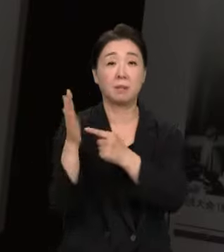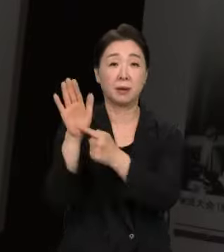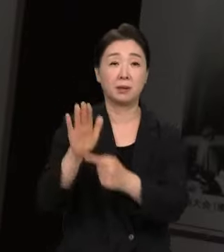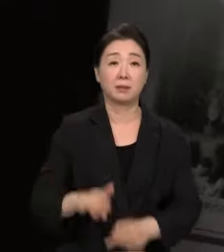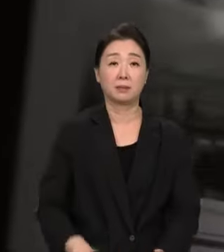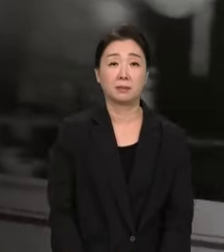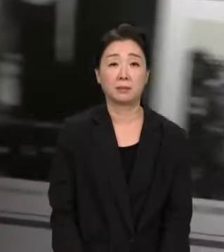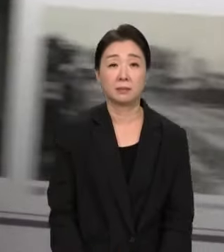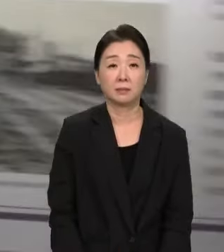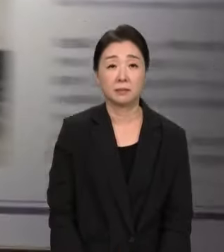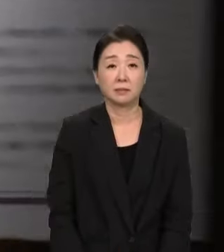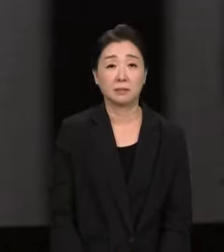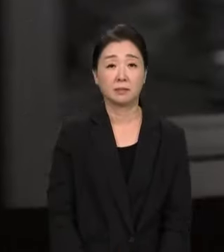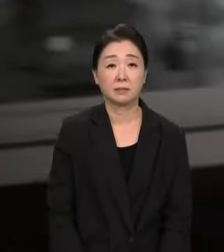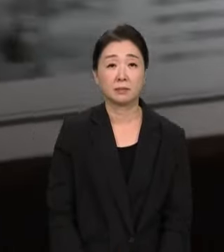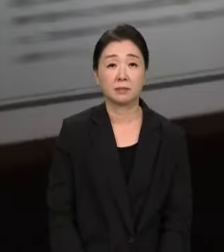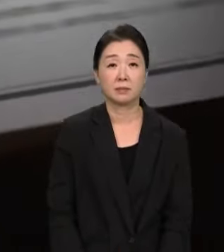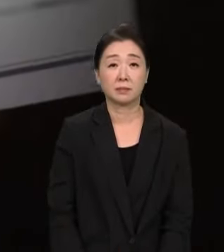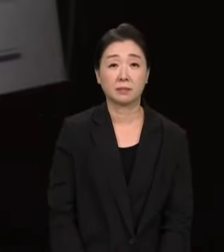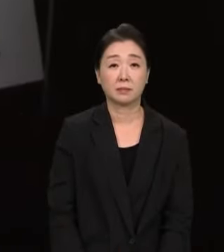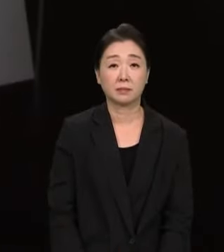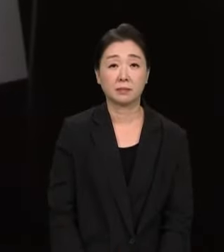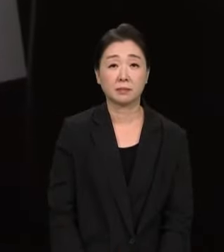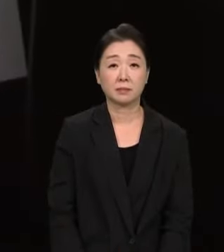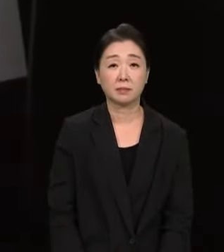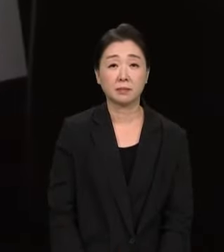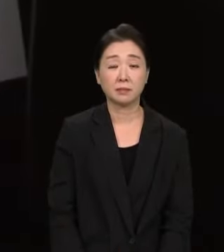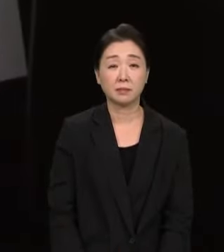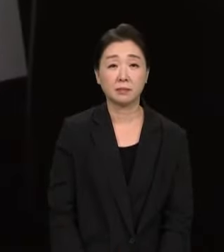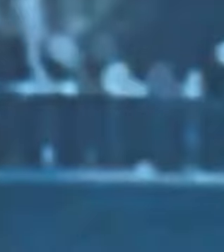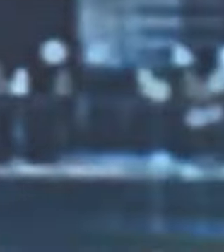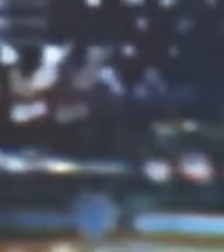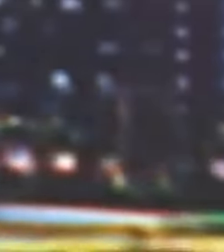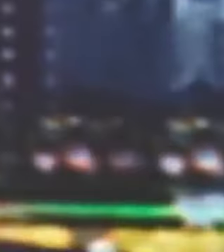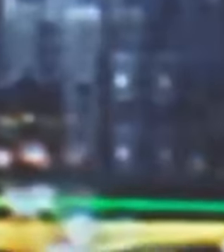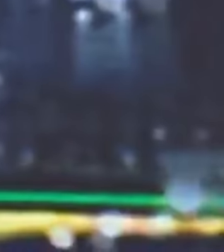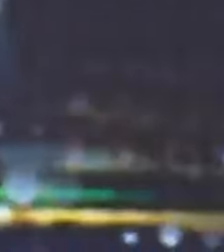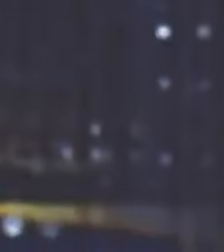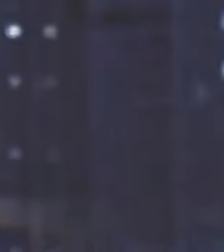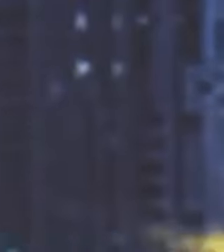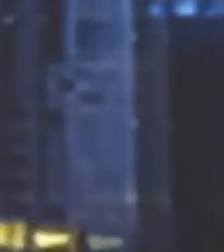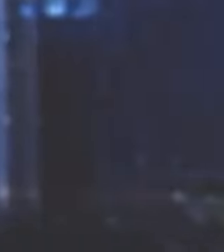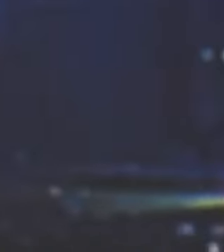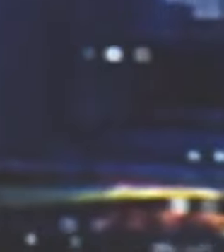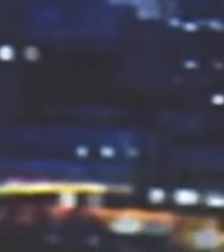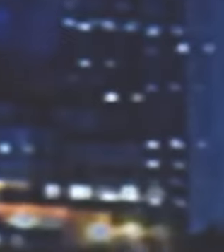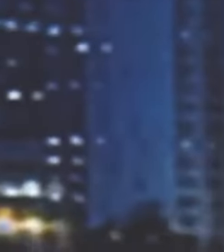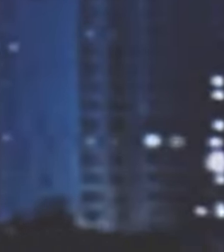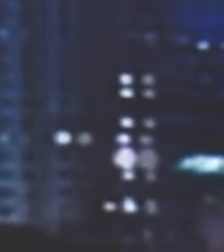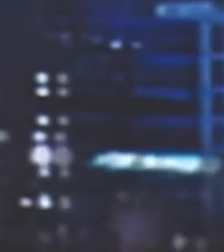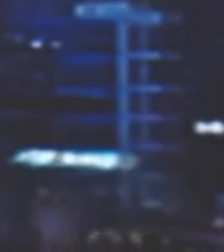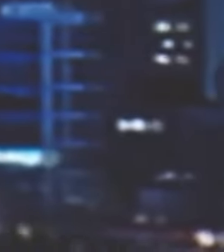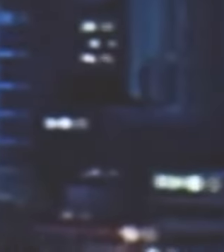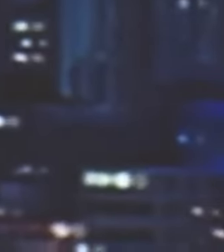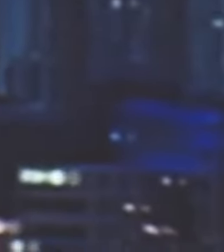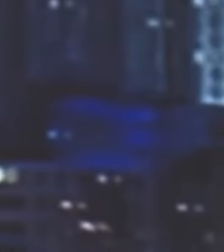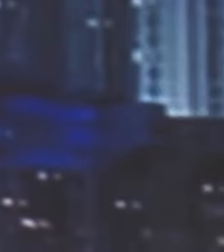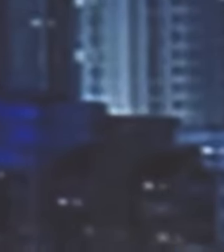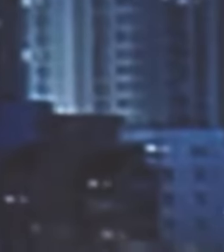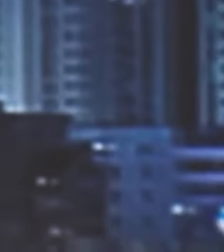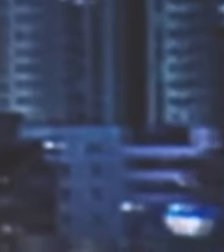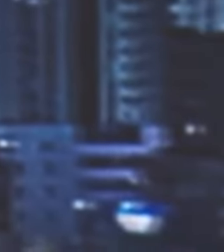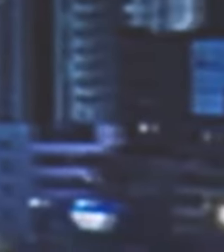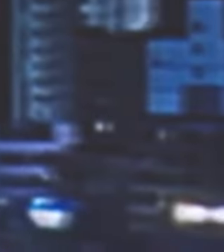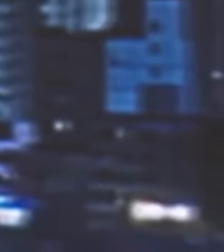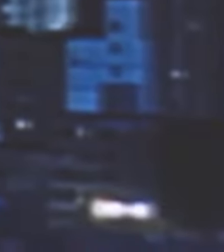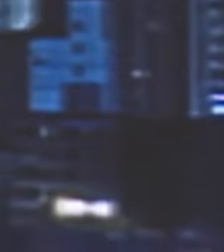밝혔습니다 도쿄에서 jtbc 정석입니다 jtbc 뉴스를 시청해 주셔서 고맙습니다